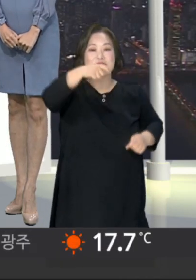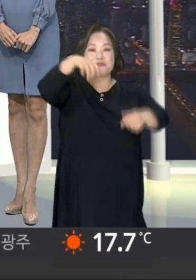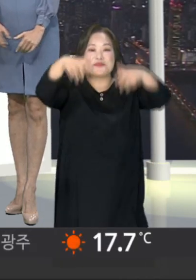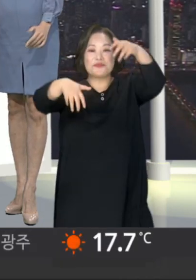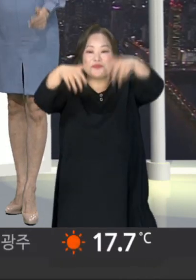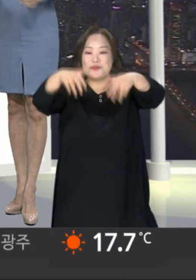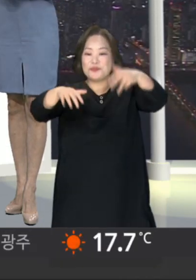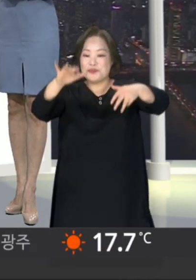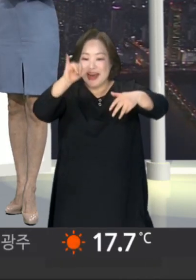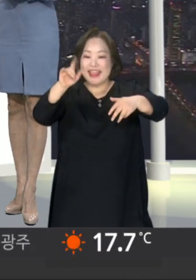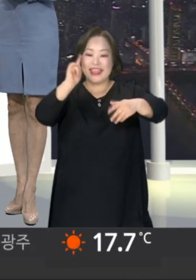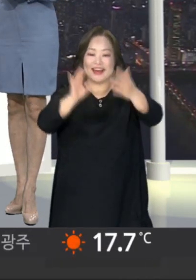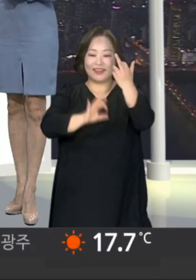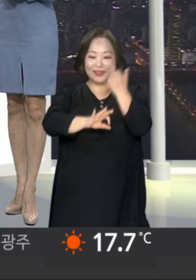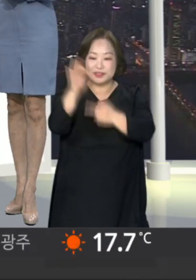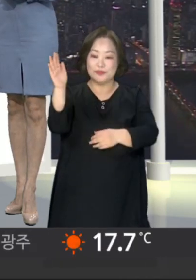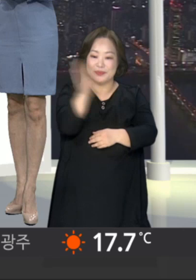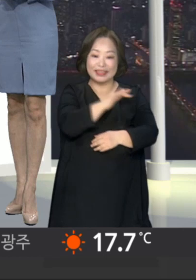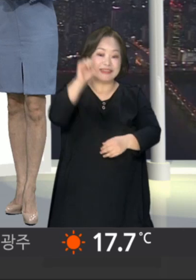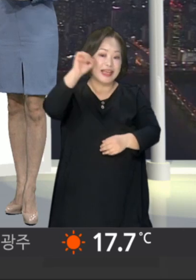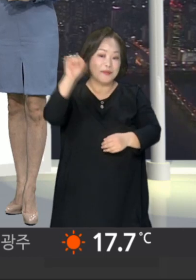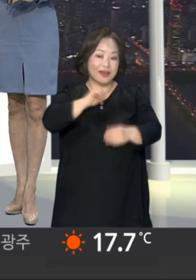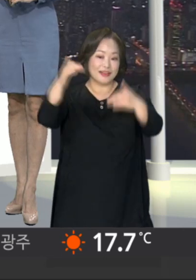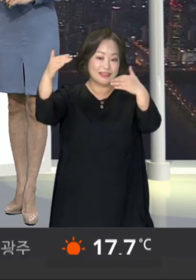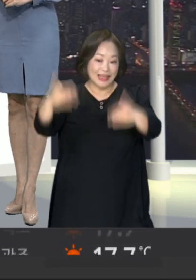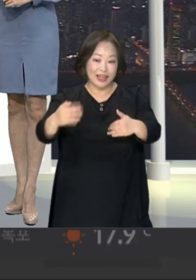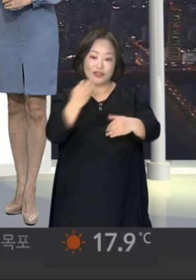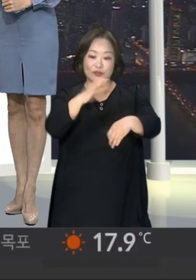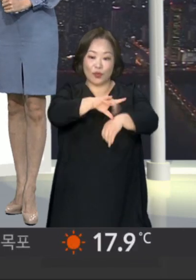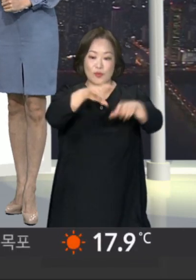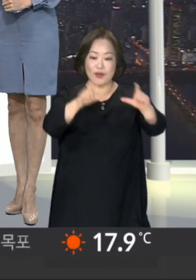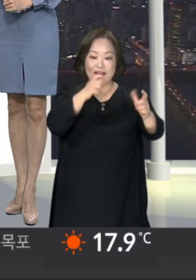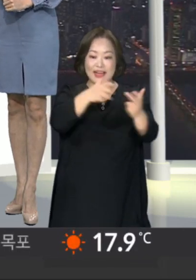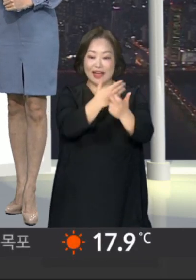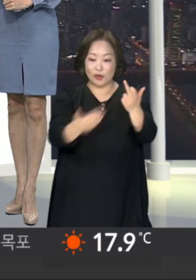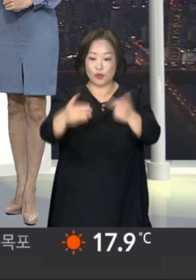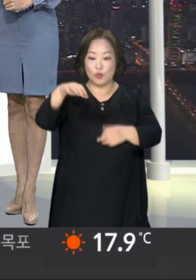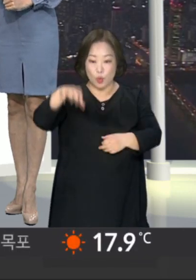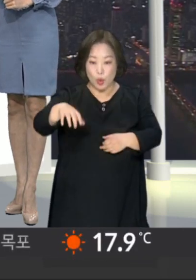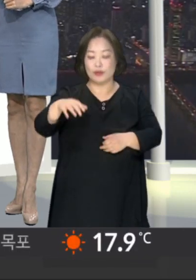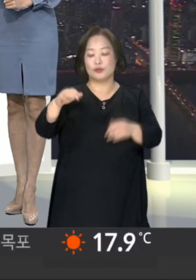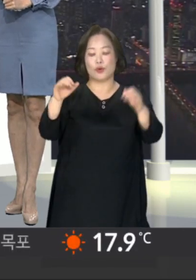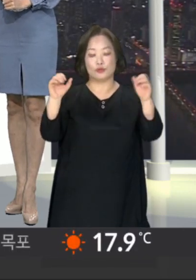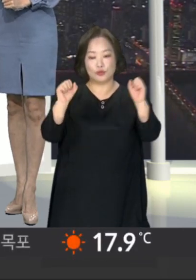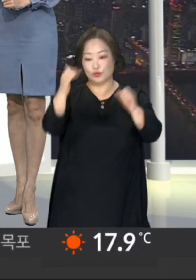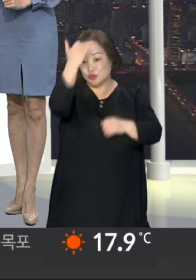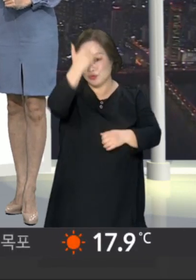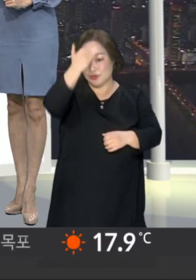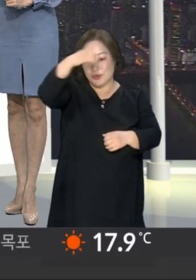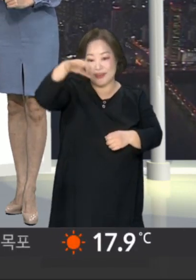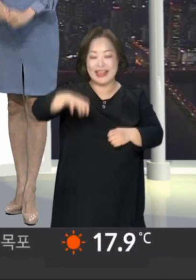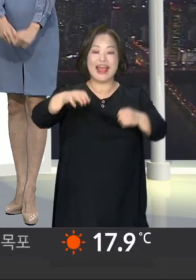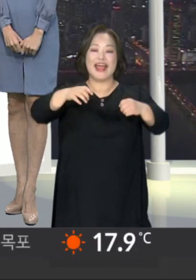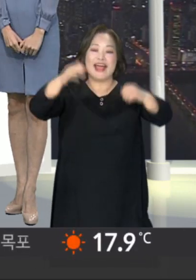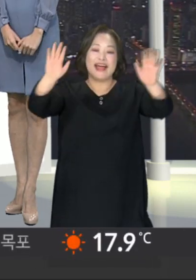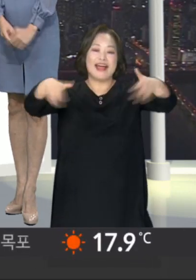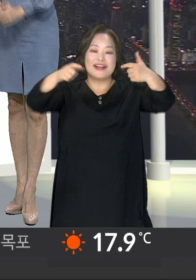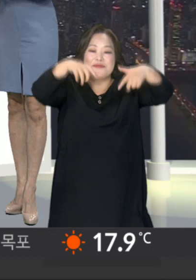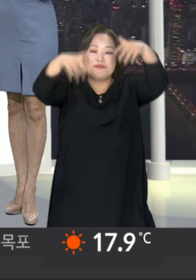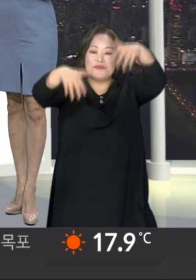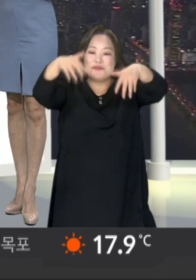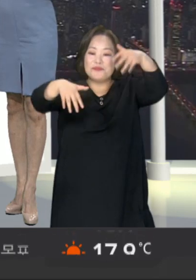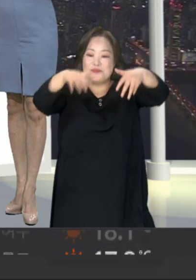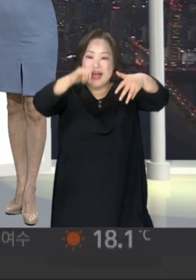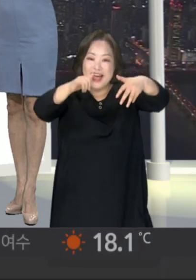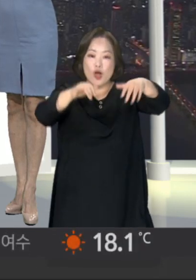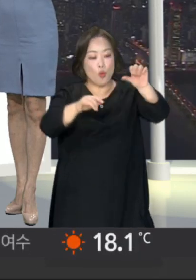소식이 있습니다. 내일 오전부터 모레 새벽 사이에 수도권과 강원 영서, 충청 북부 지역에 가을비가 지날 텐데요. 내리는